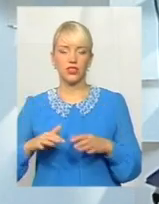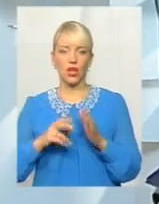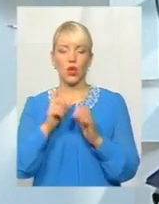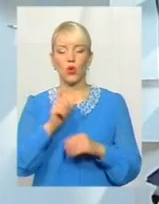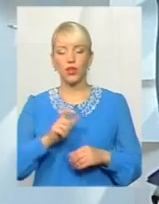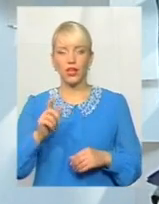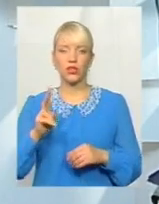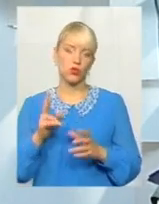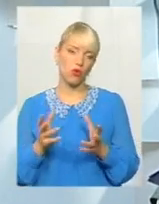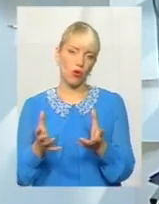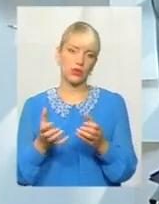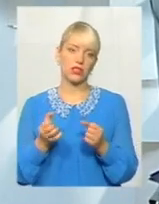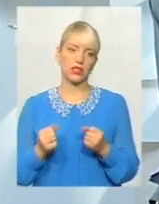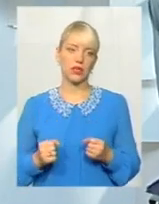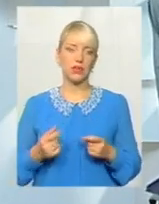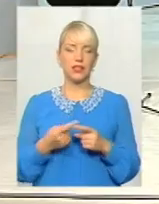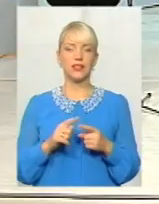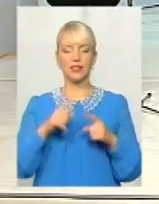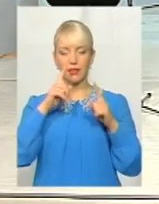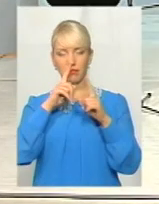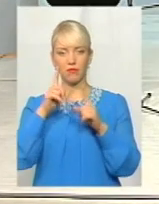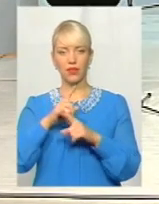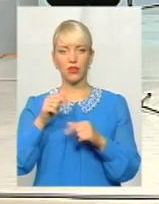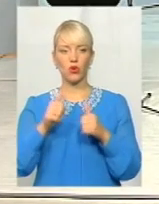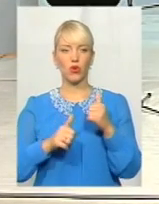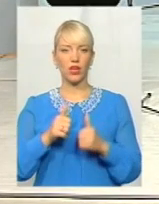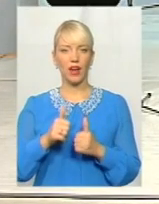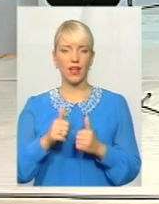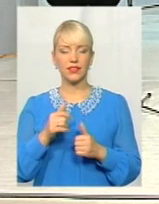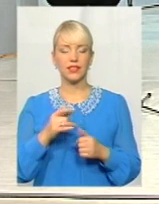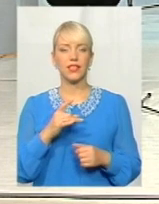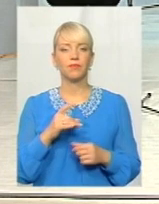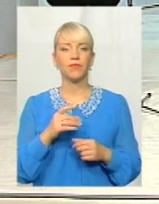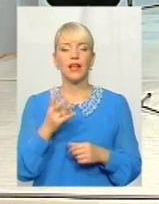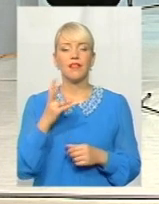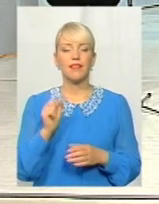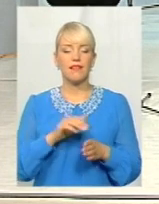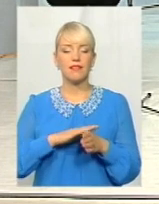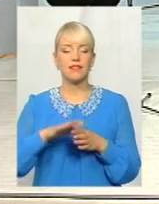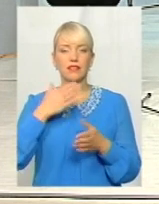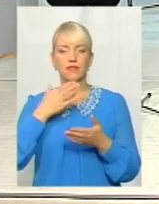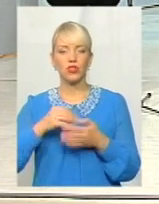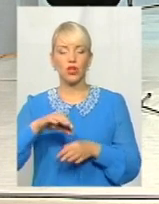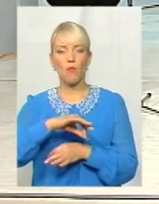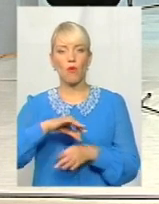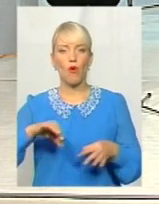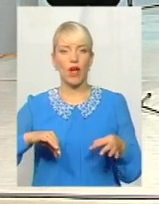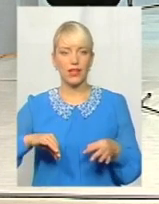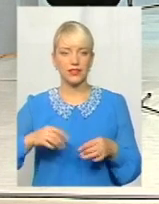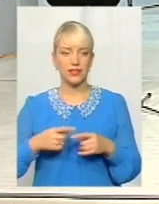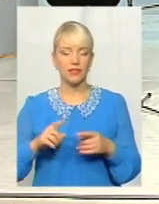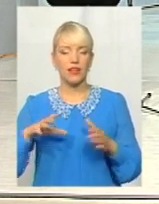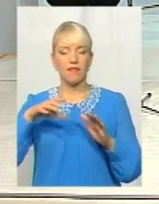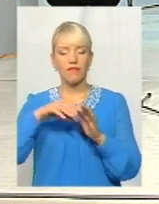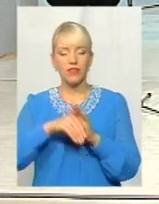людей, які отримали оті мікрогранти на реалізацію своїх проєктів, міні-проєктів в